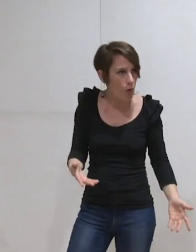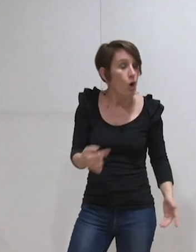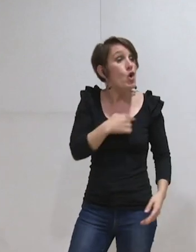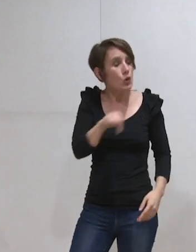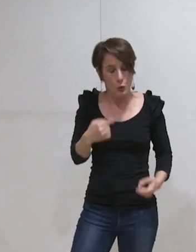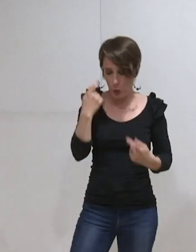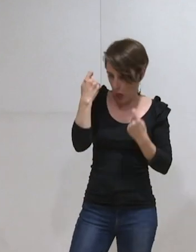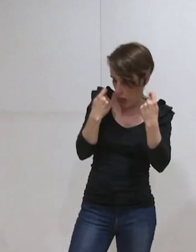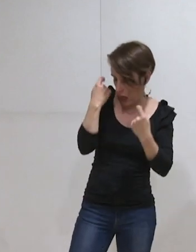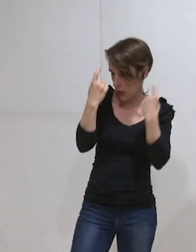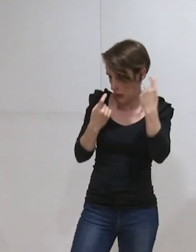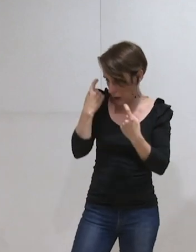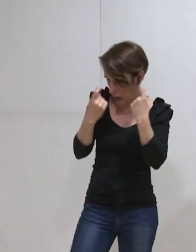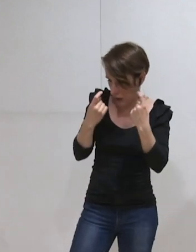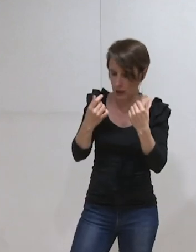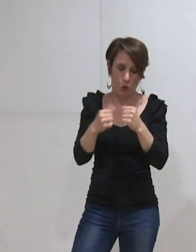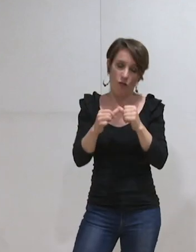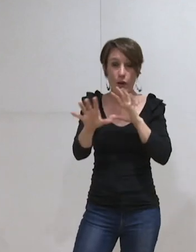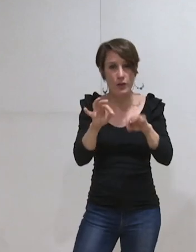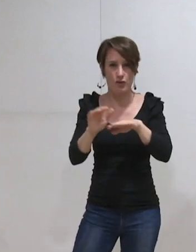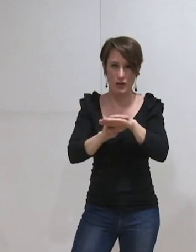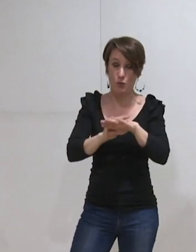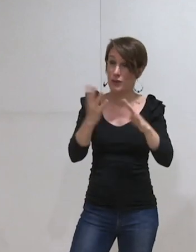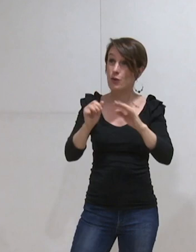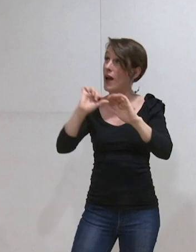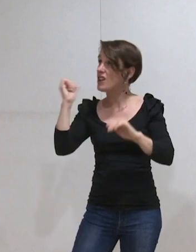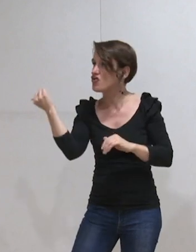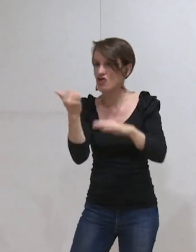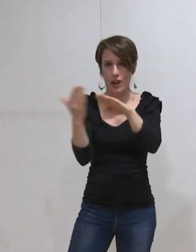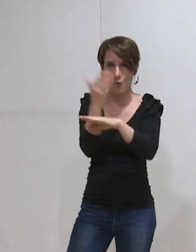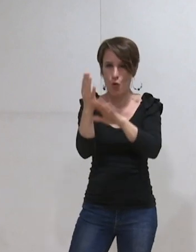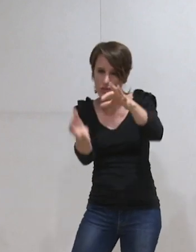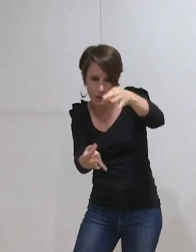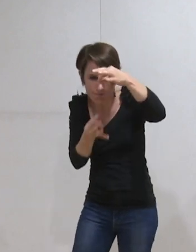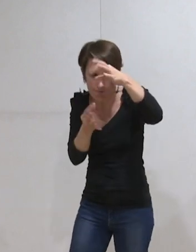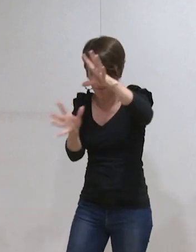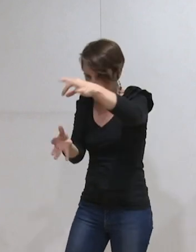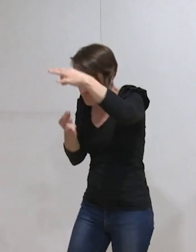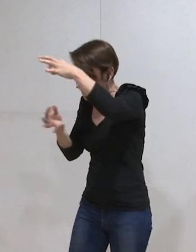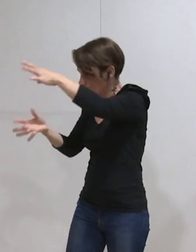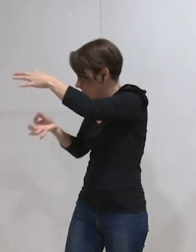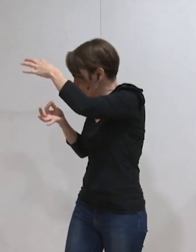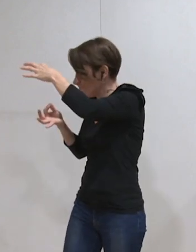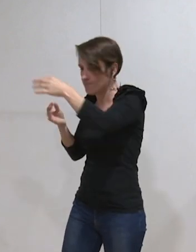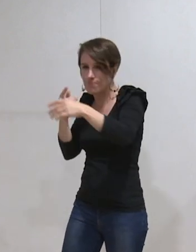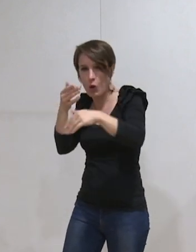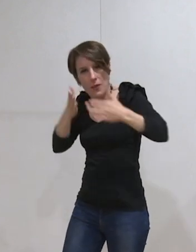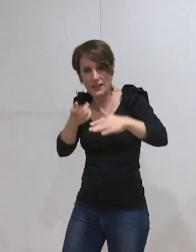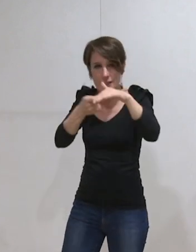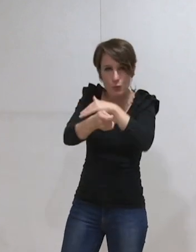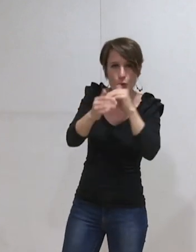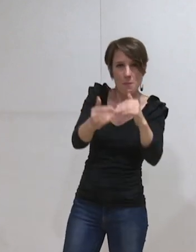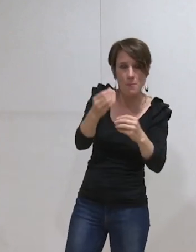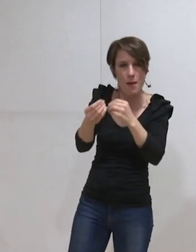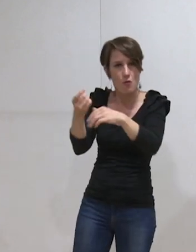qui regarde chaque projet dans son ensemble et qui na pas une politique qui vise à sanctuariser un secteur par rapport à un autre secteur